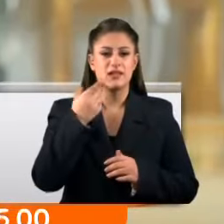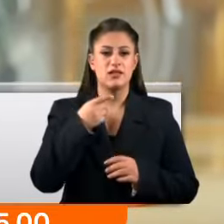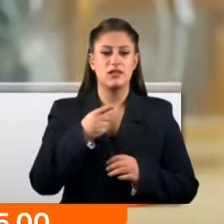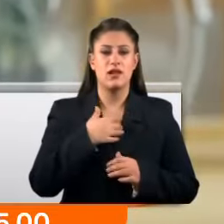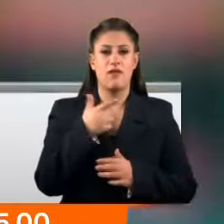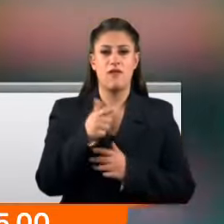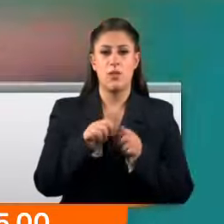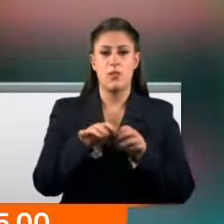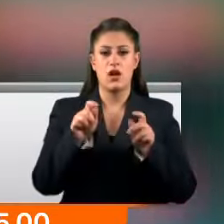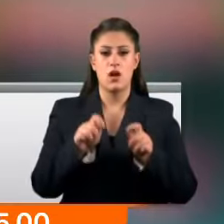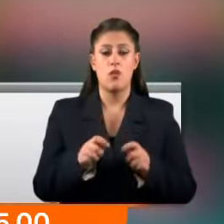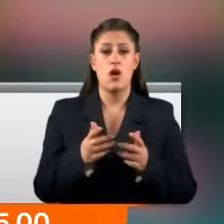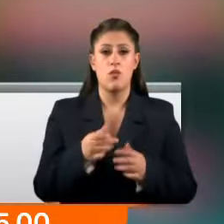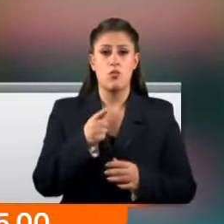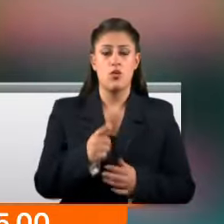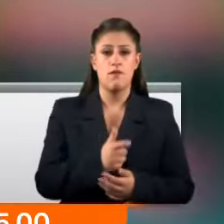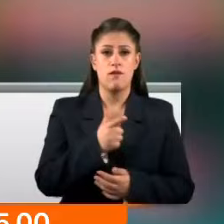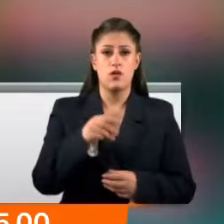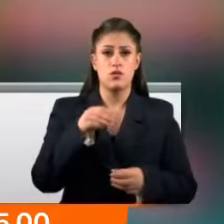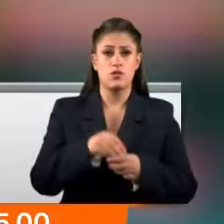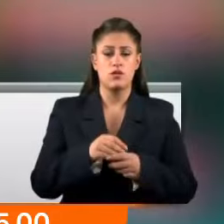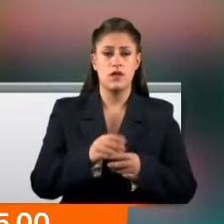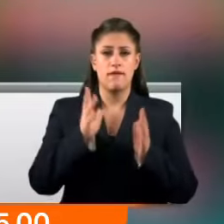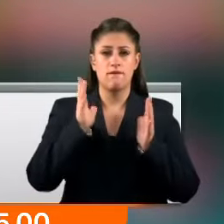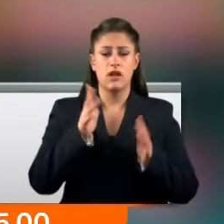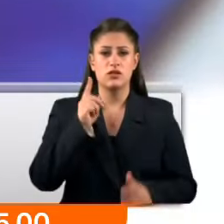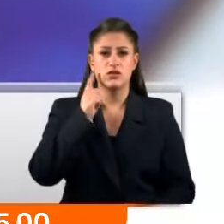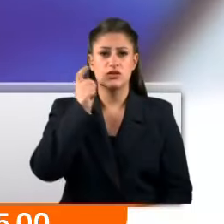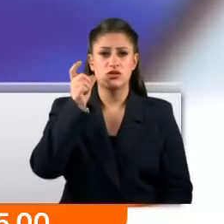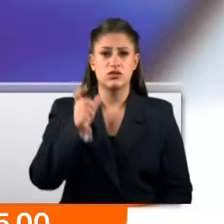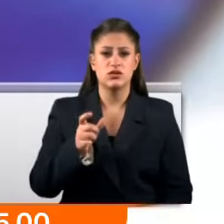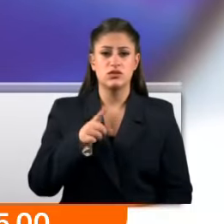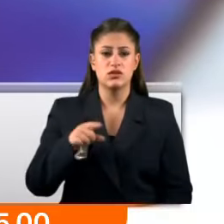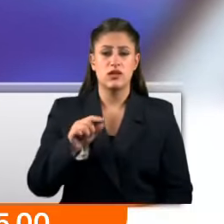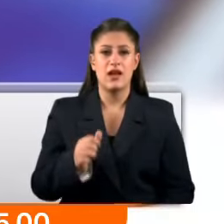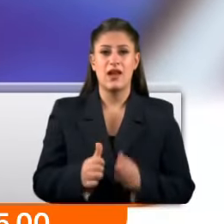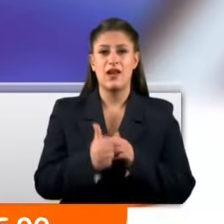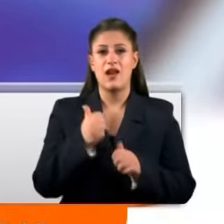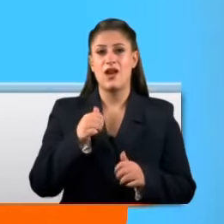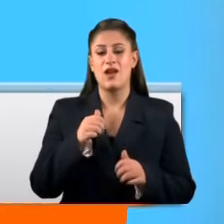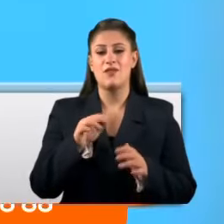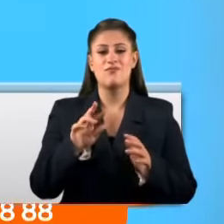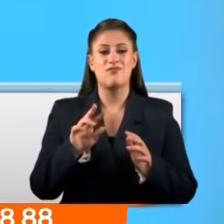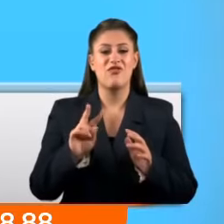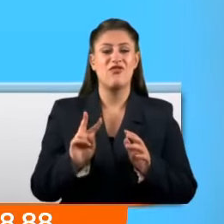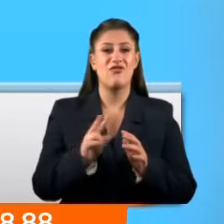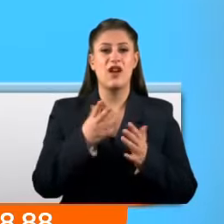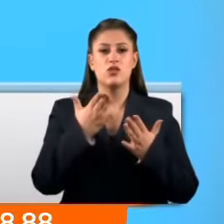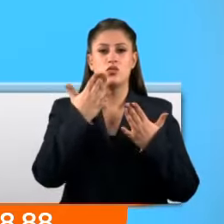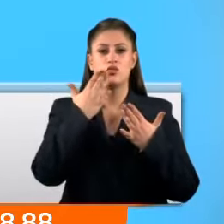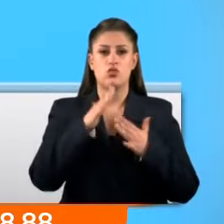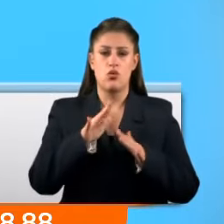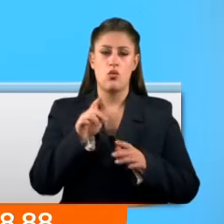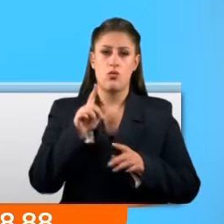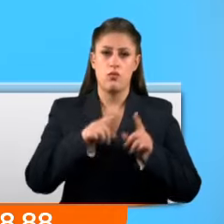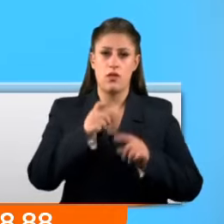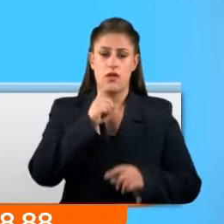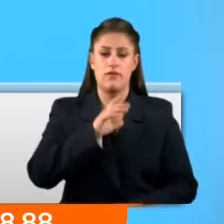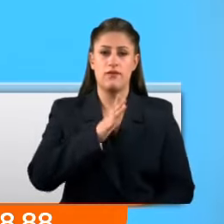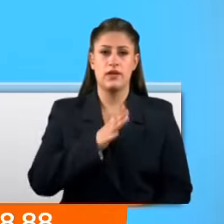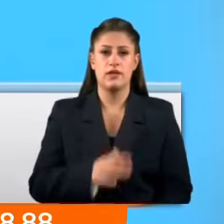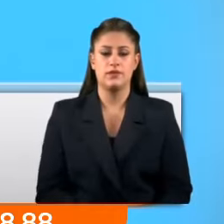ama o videolar aslında birçok kişi de telafisi mümkün olmayan kayıplara yol açabiliyor. 3 tane maça bulursa jackpot mu oluyor?